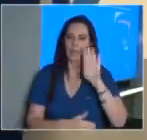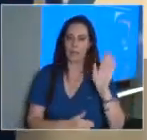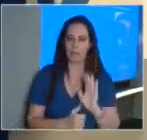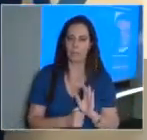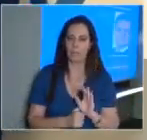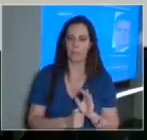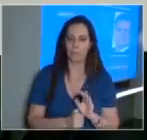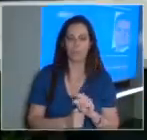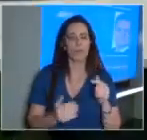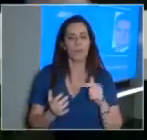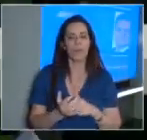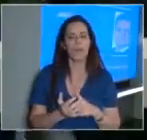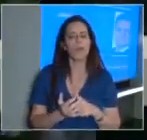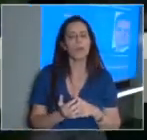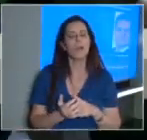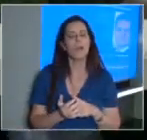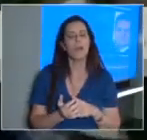נתניהו. של נתניהו.